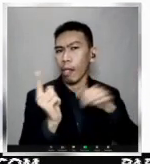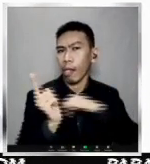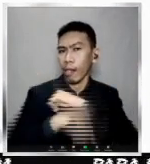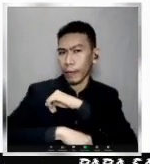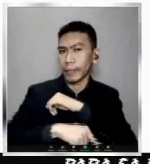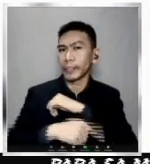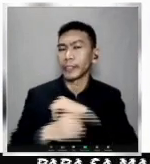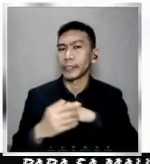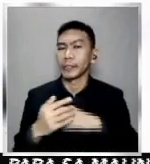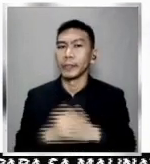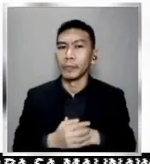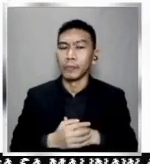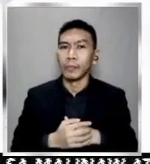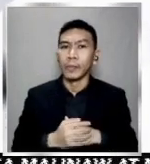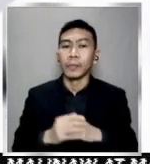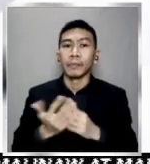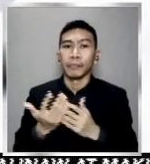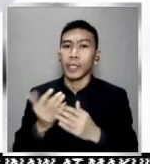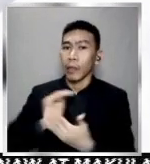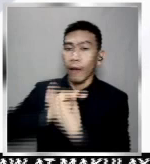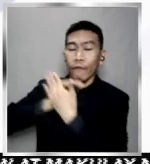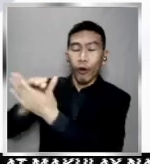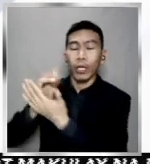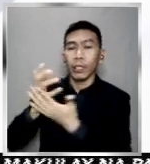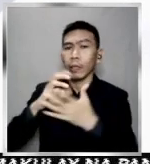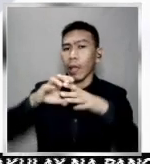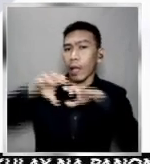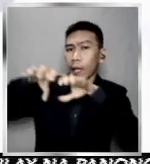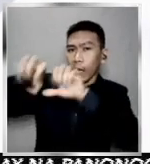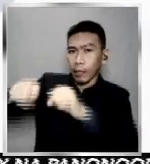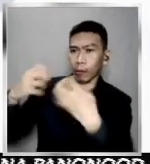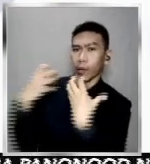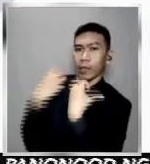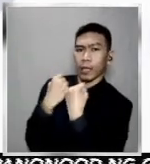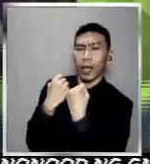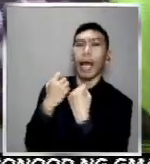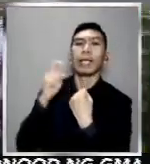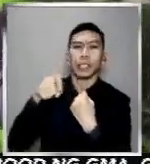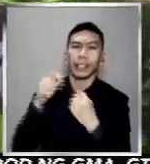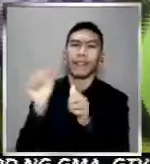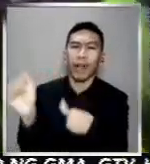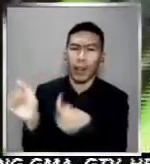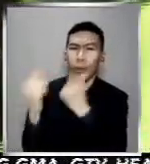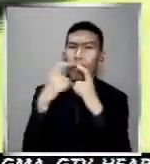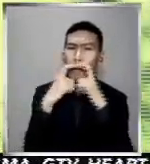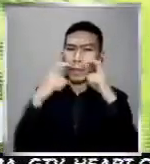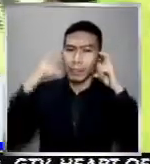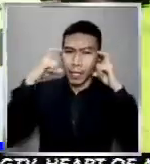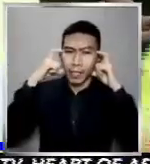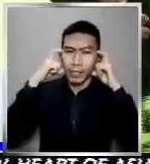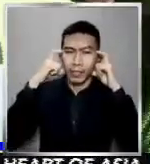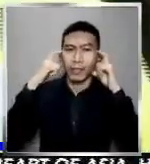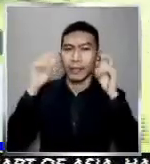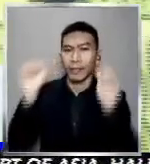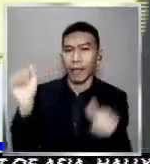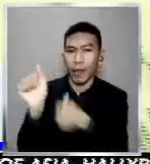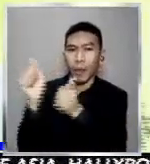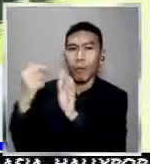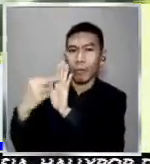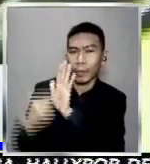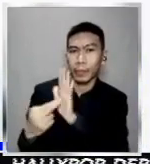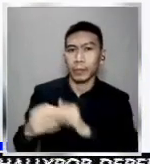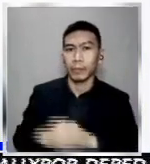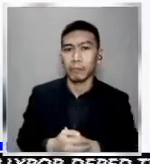para di maaresto habang binubuo pa ang guidelines ay magsuot ng face mask at sundin ang batas. Ang isang tanong, saan dadalhin